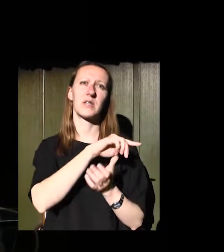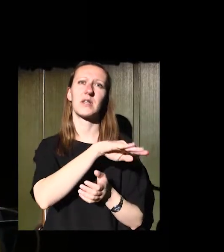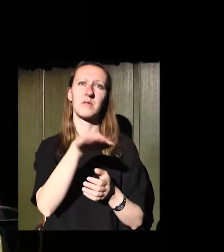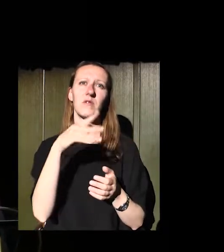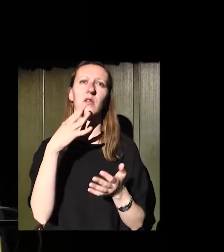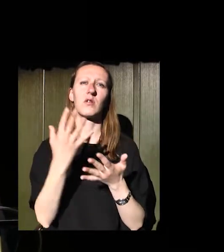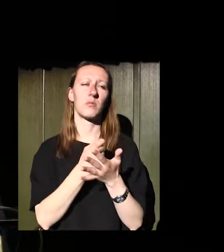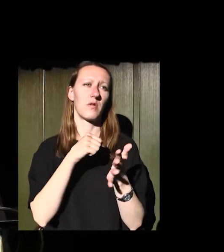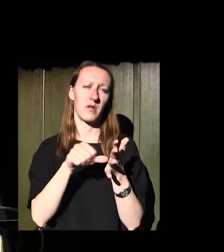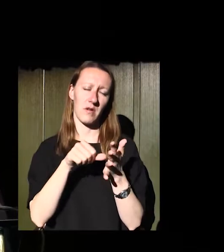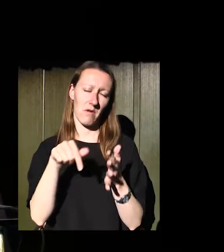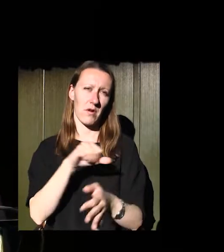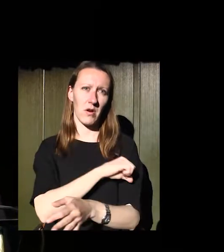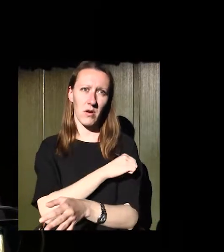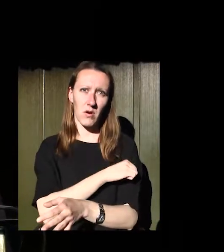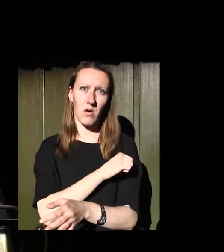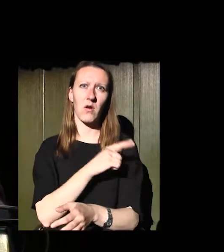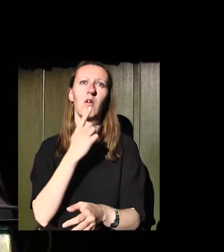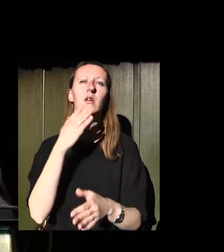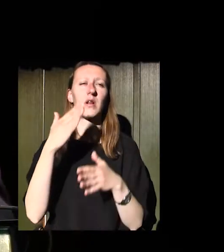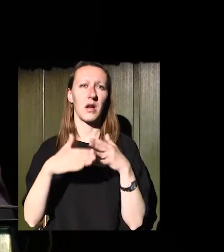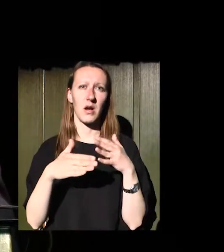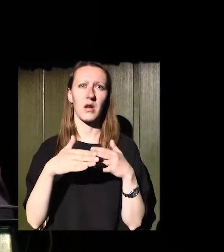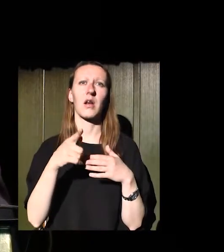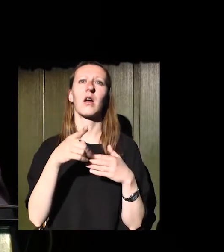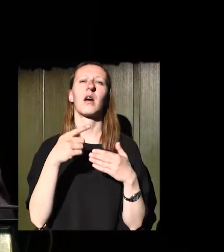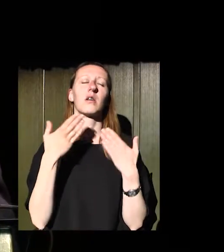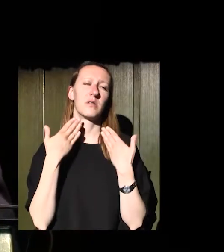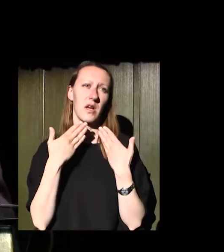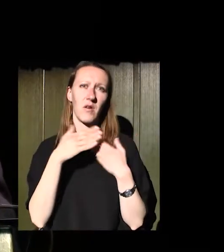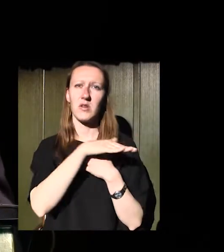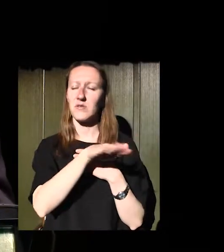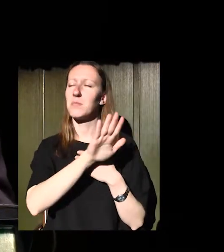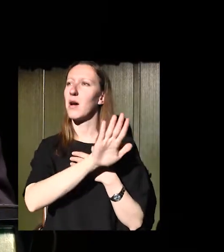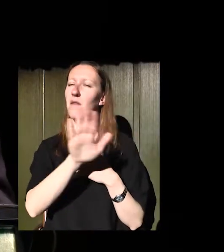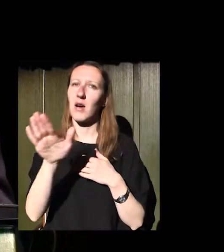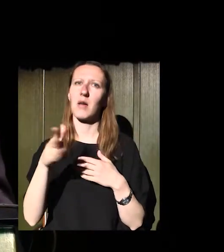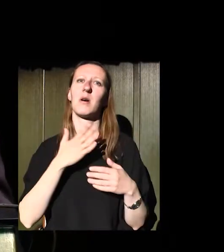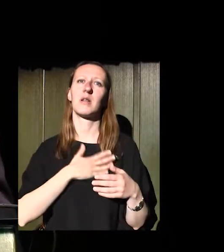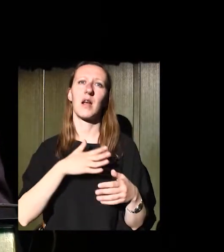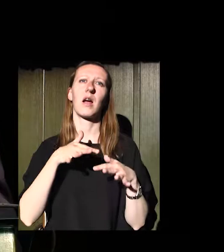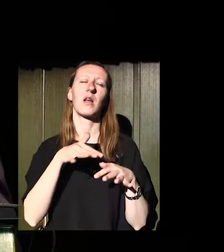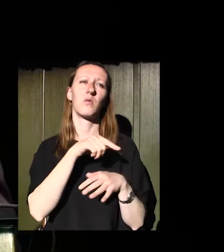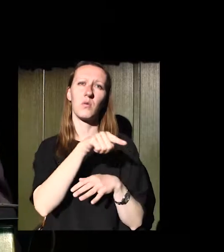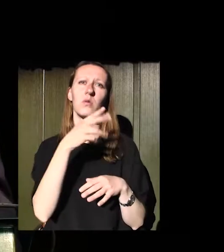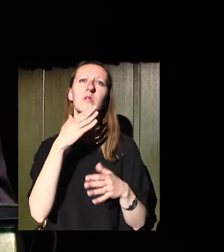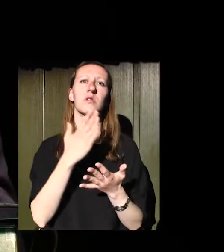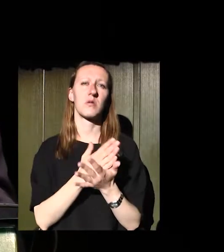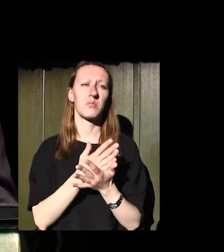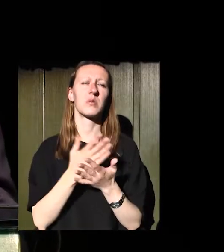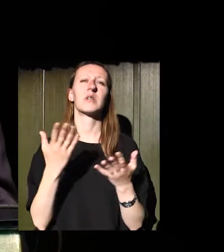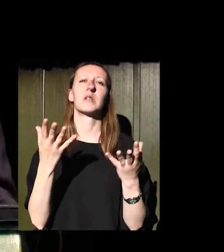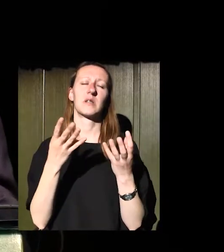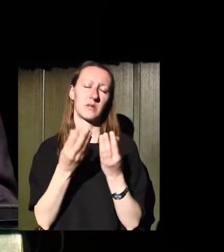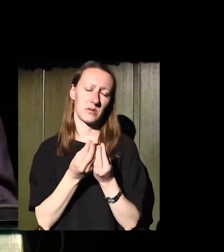ai laureati e premiati di quest'anno. In conclusione, ringrazio tutti voi, cari concittadini, per